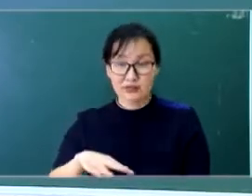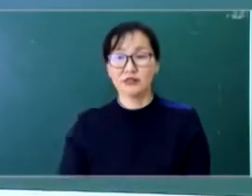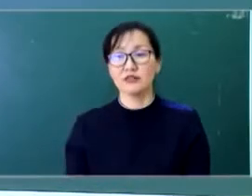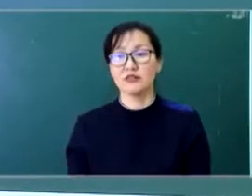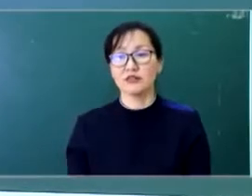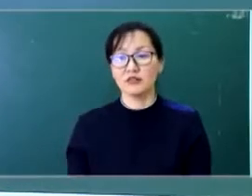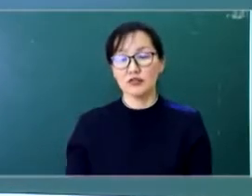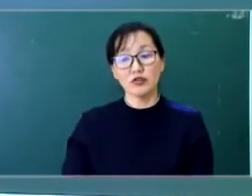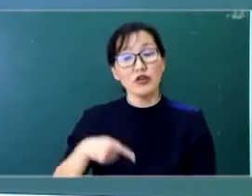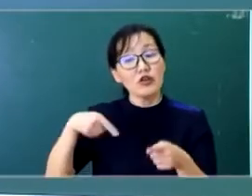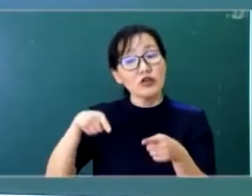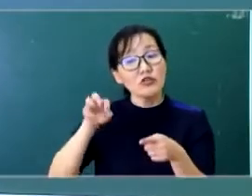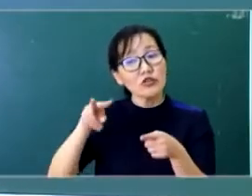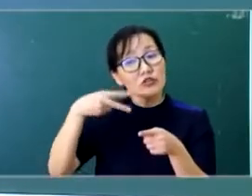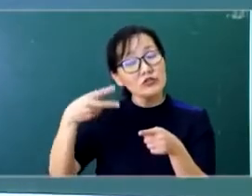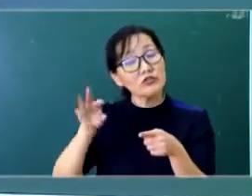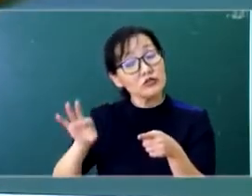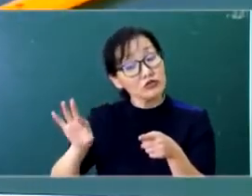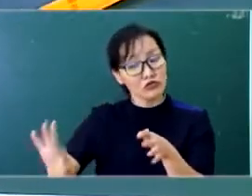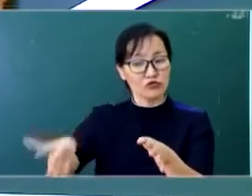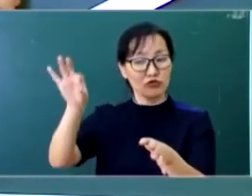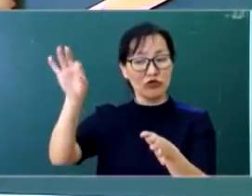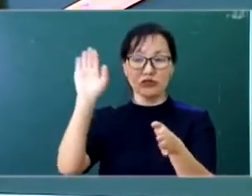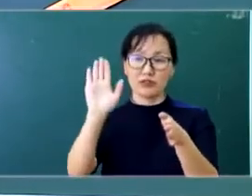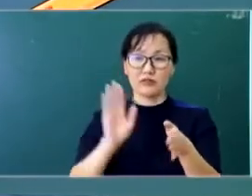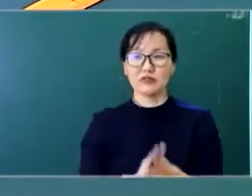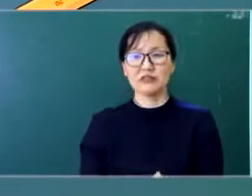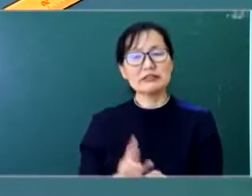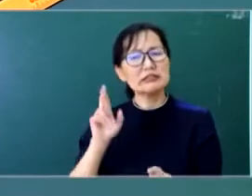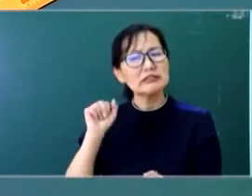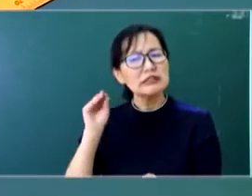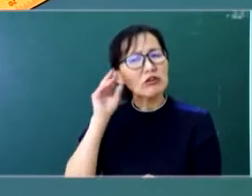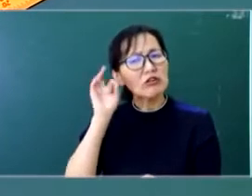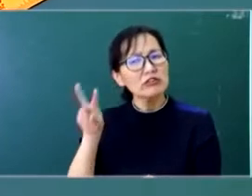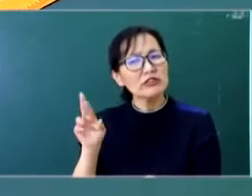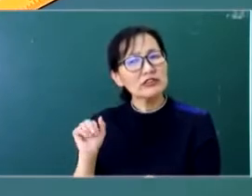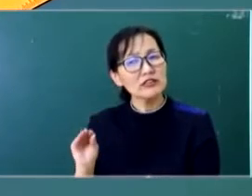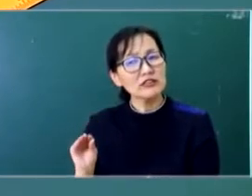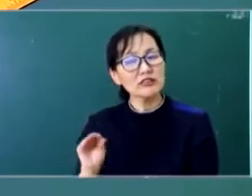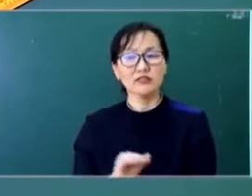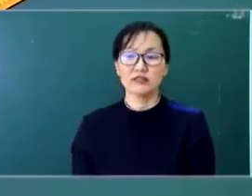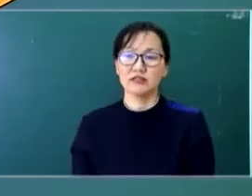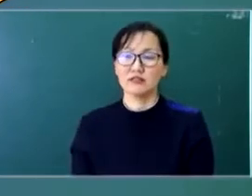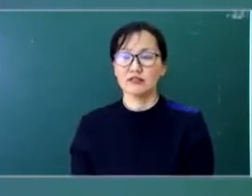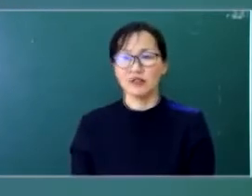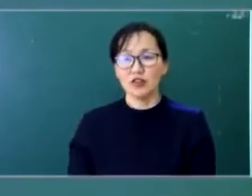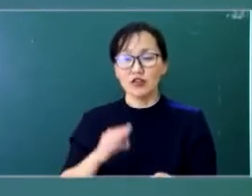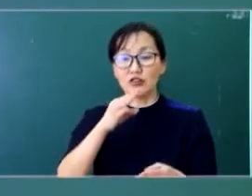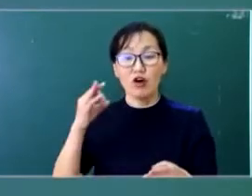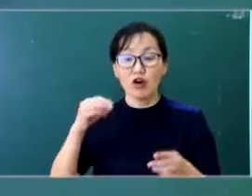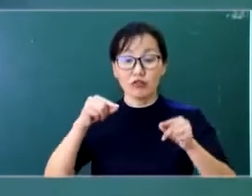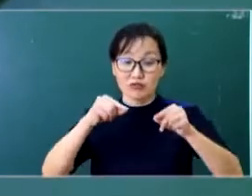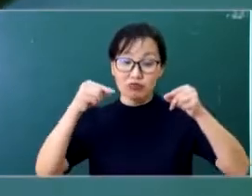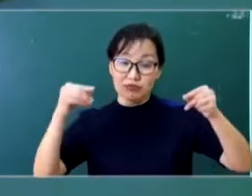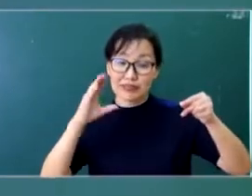За нэг дурын тоо шулуун зурья. За жоохон урт юу учраас жоохон уртхан тоо шулуун зурч. За та